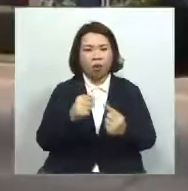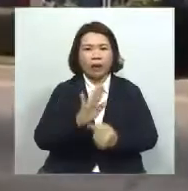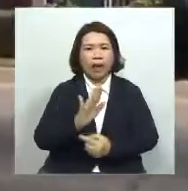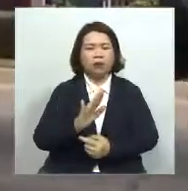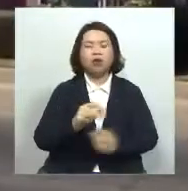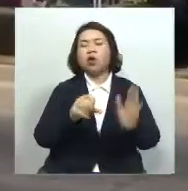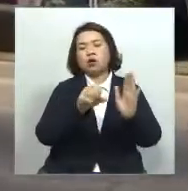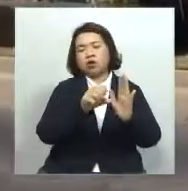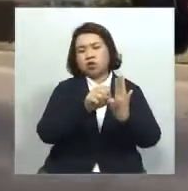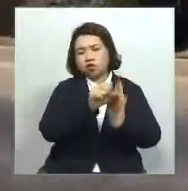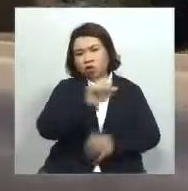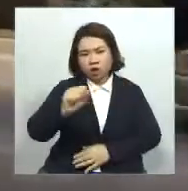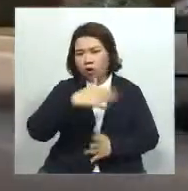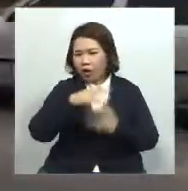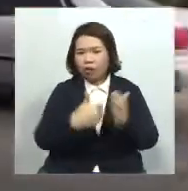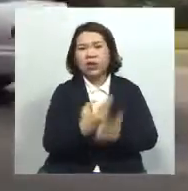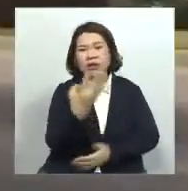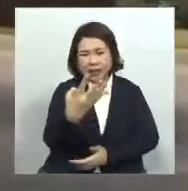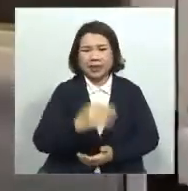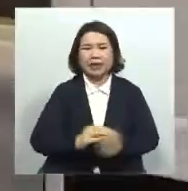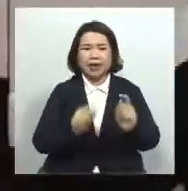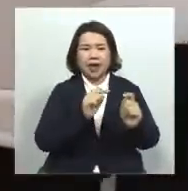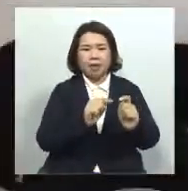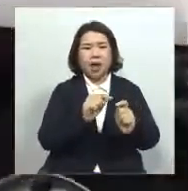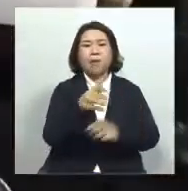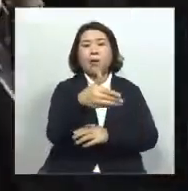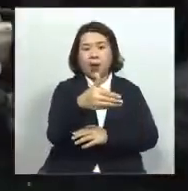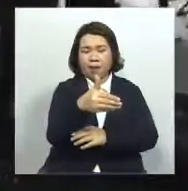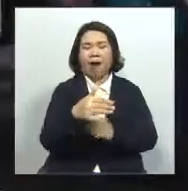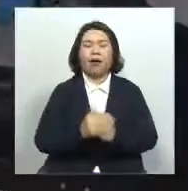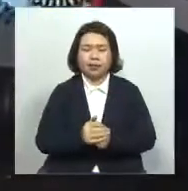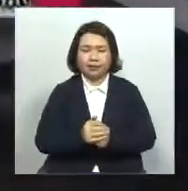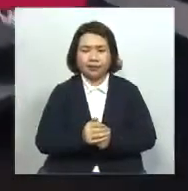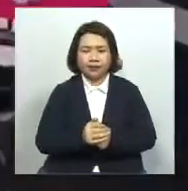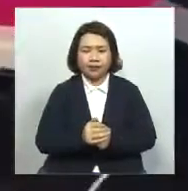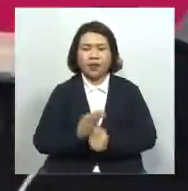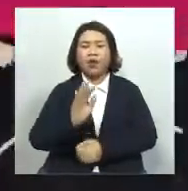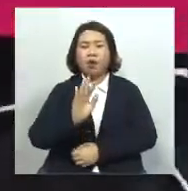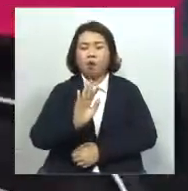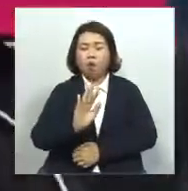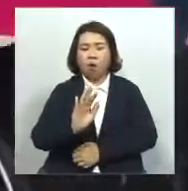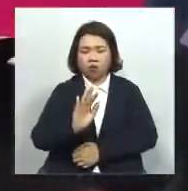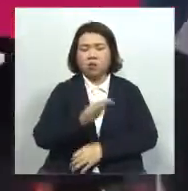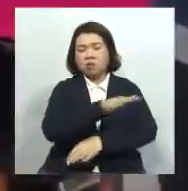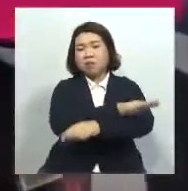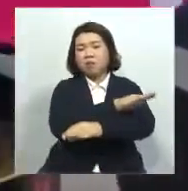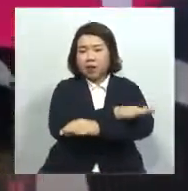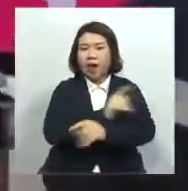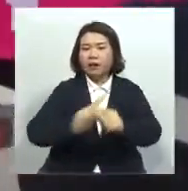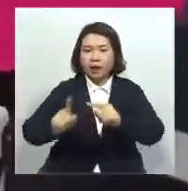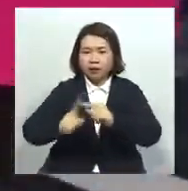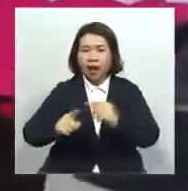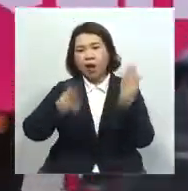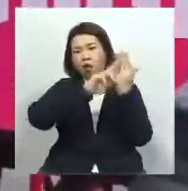ที่ได้ส.ส.ไป4เขตโดยเริ่มต้นที่อำเภอบางปลาม้าวัดน้อยนะครับเทศบาลตำบลต้นครามแยกวัดโพคอยโ